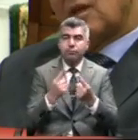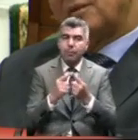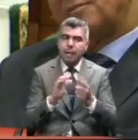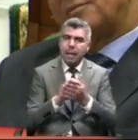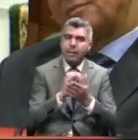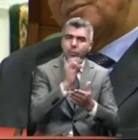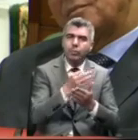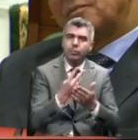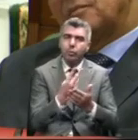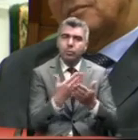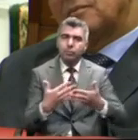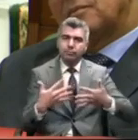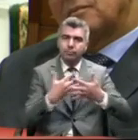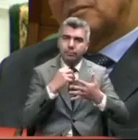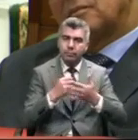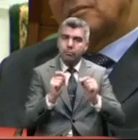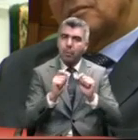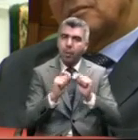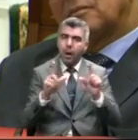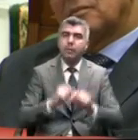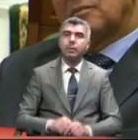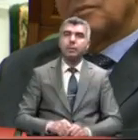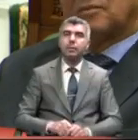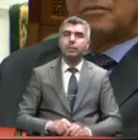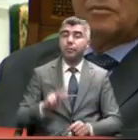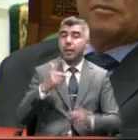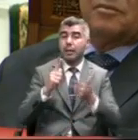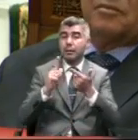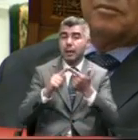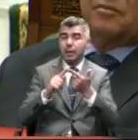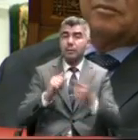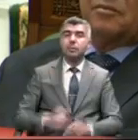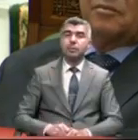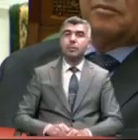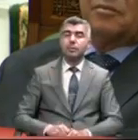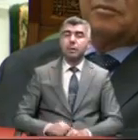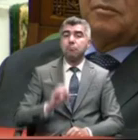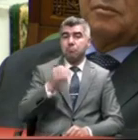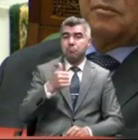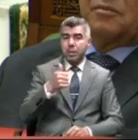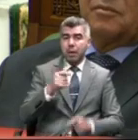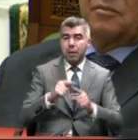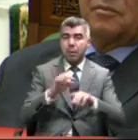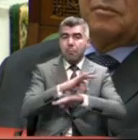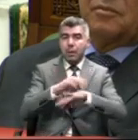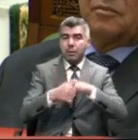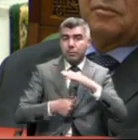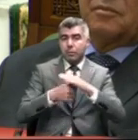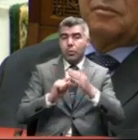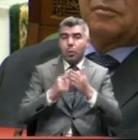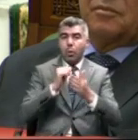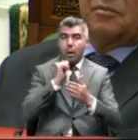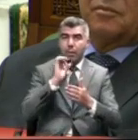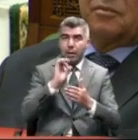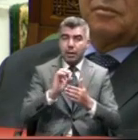ولكن ما فيها باس اننا نوضحو هاد الامراض المساله الثالثه مزيان اننا كندعموا المكتب الوطني للماء والكهرباء هذا ثاني